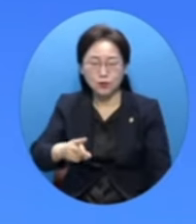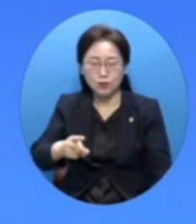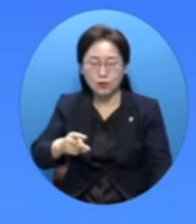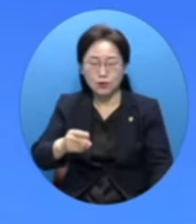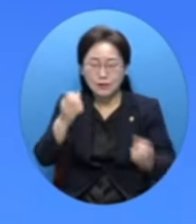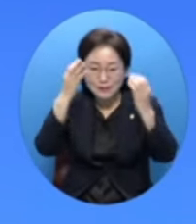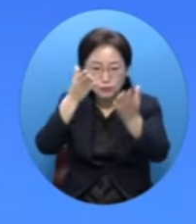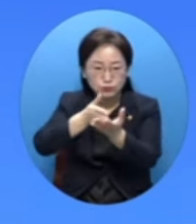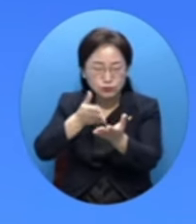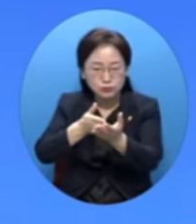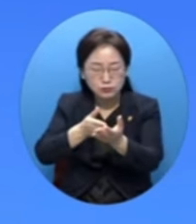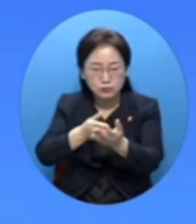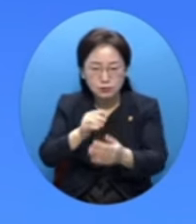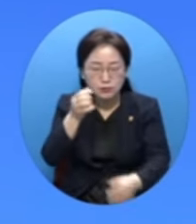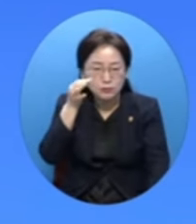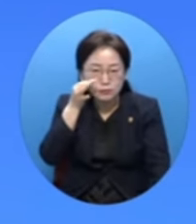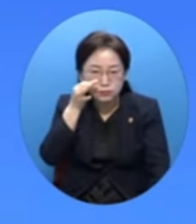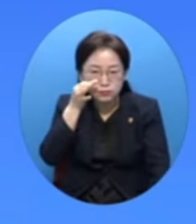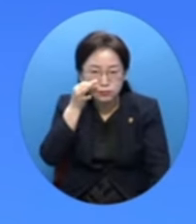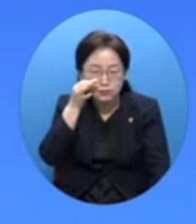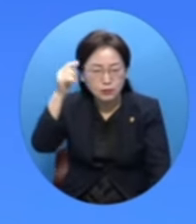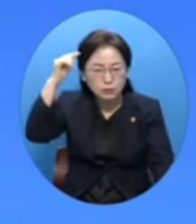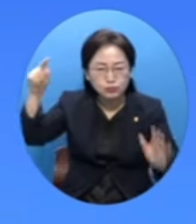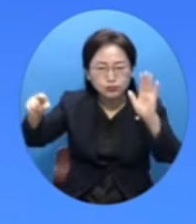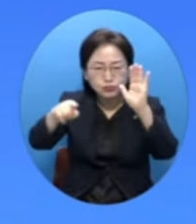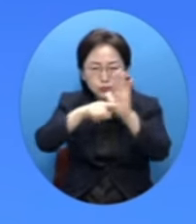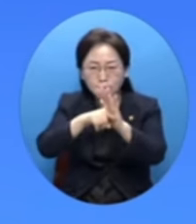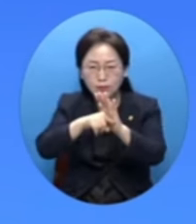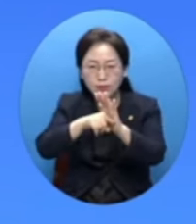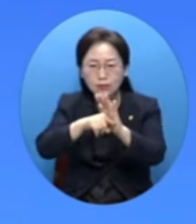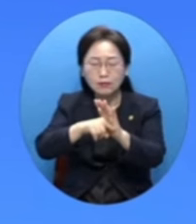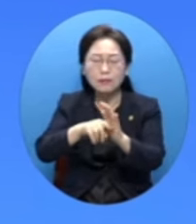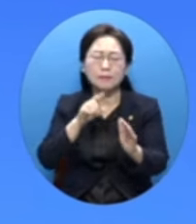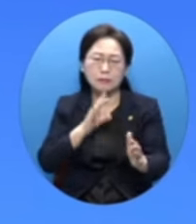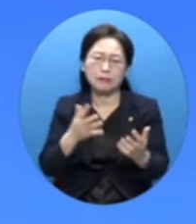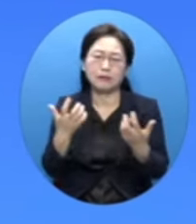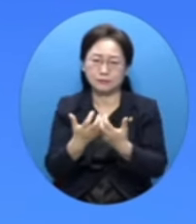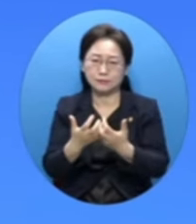봐도 부정적인 얘기들이 가득 차 있습니다.